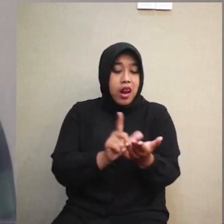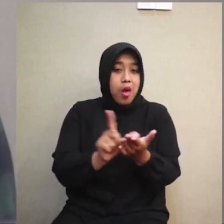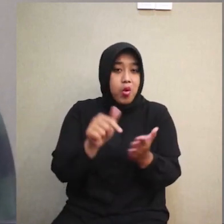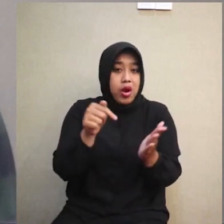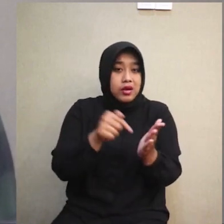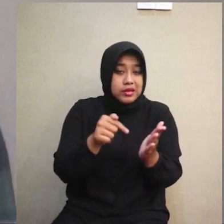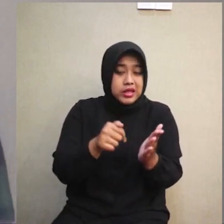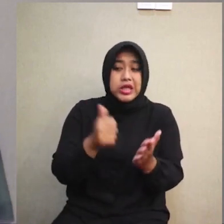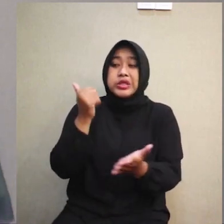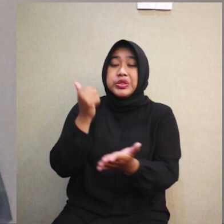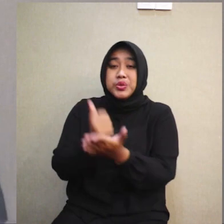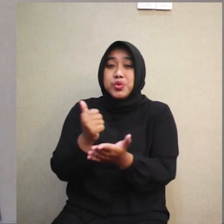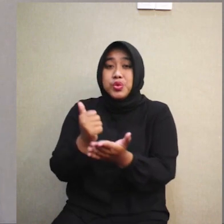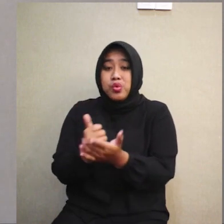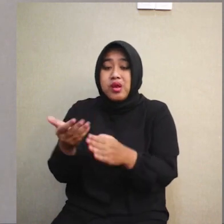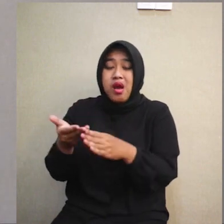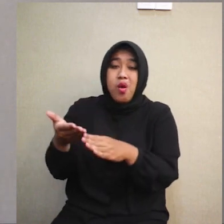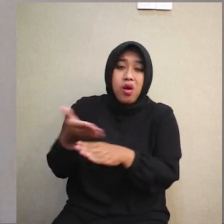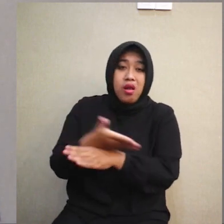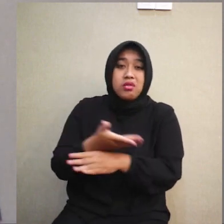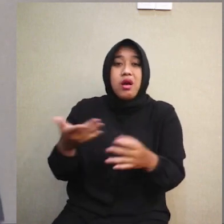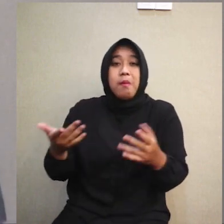sebenarnya awalnya